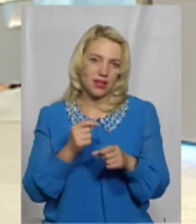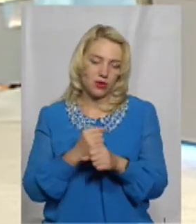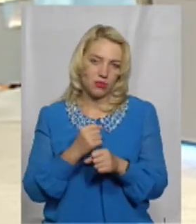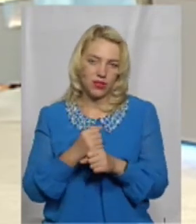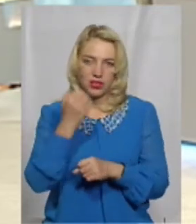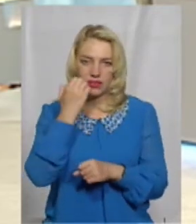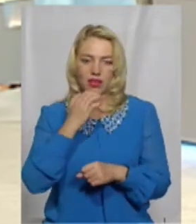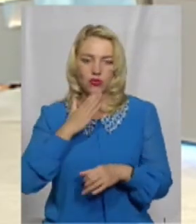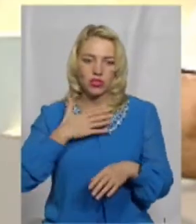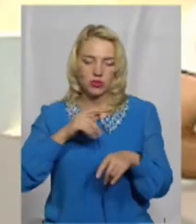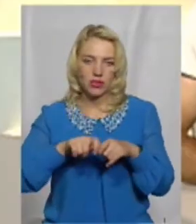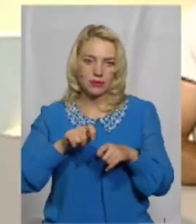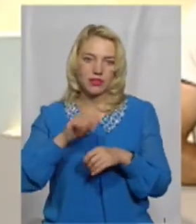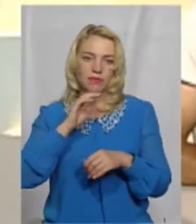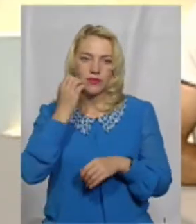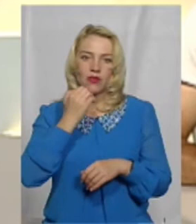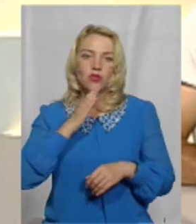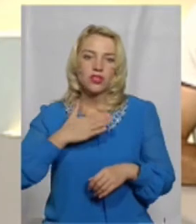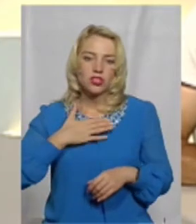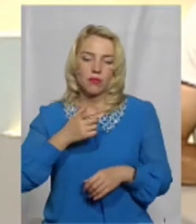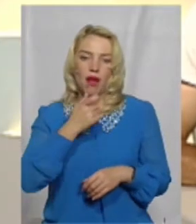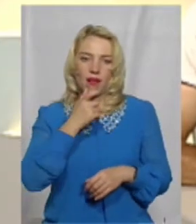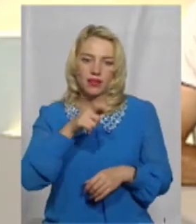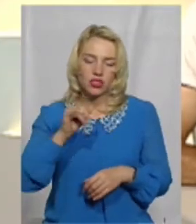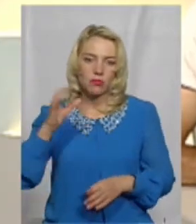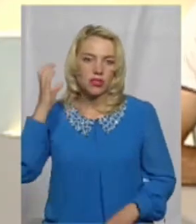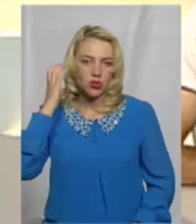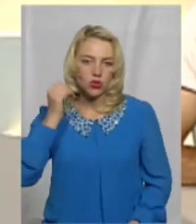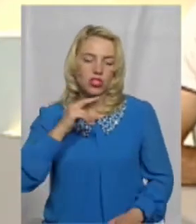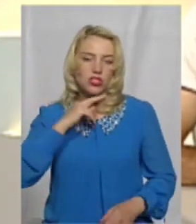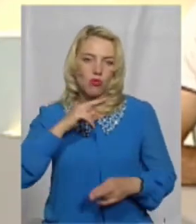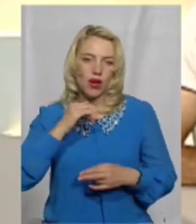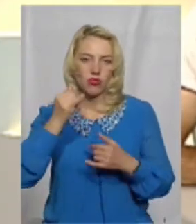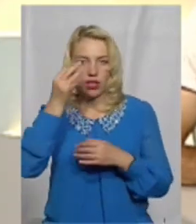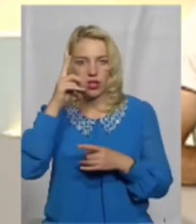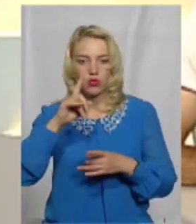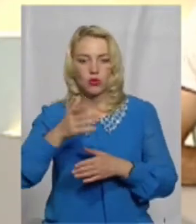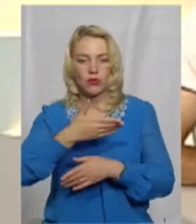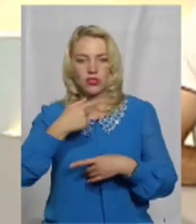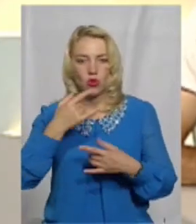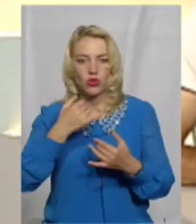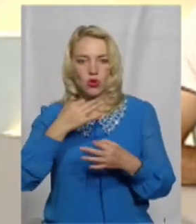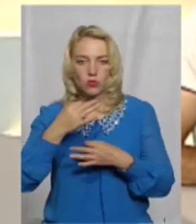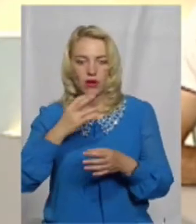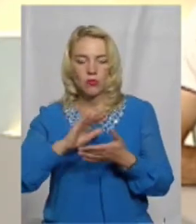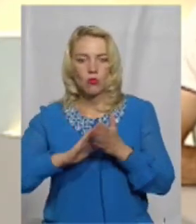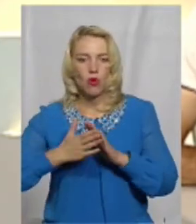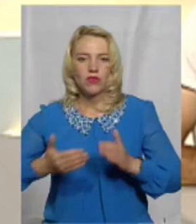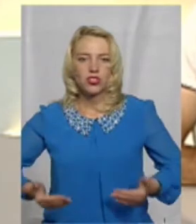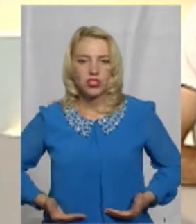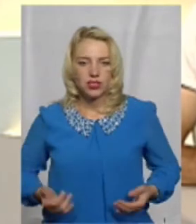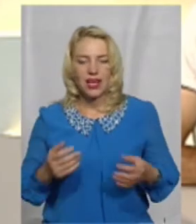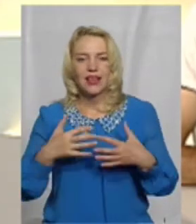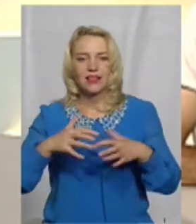Дякую нашим експертам, дякую нашим глядачам та слухачам за увагу. Нагадаю, що сьогодні ми розмовляли про умови життя